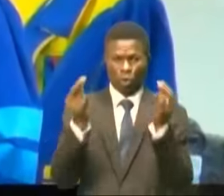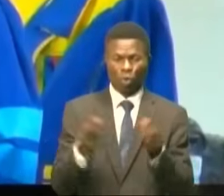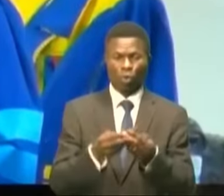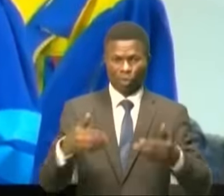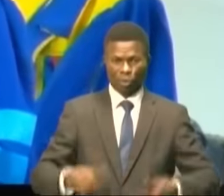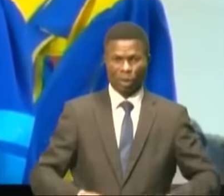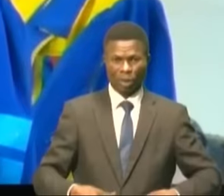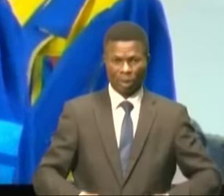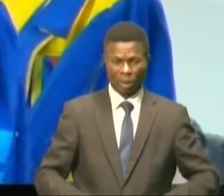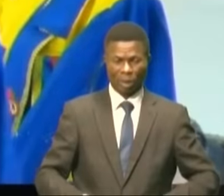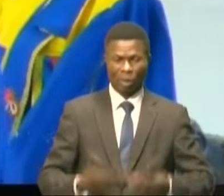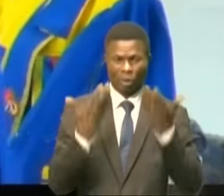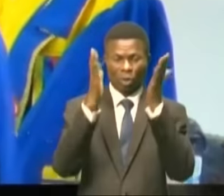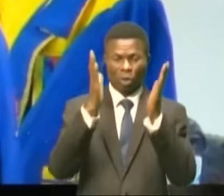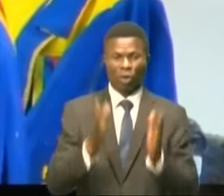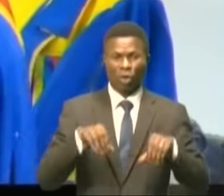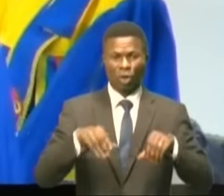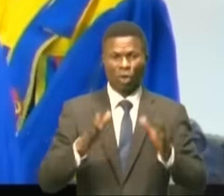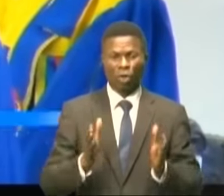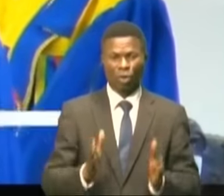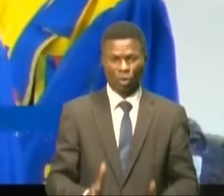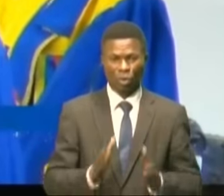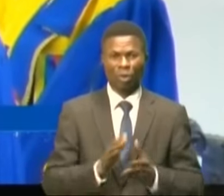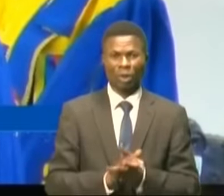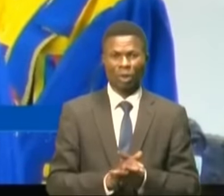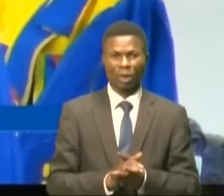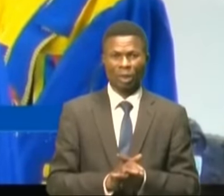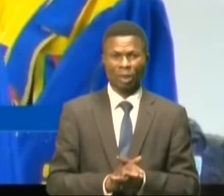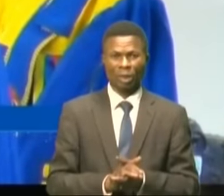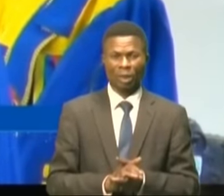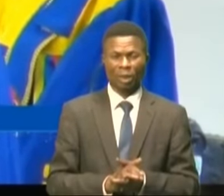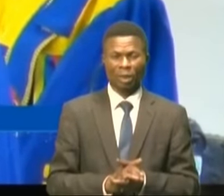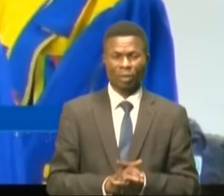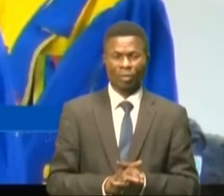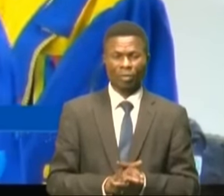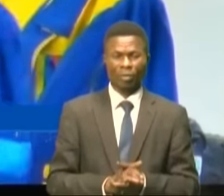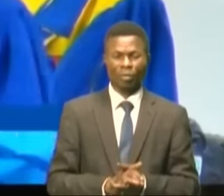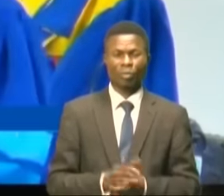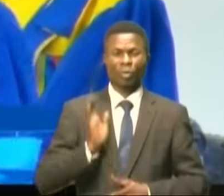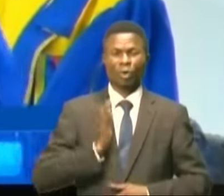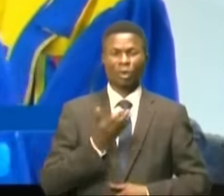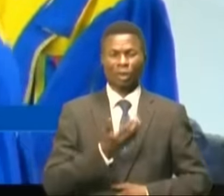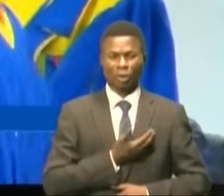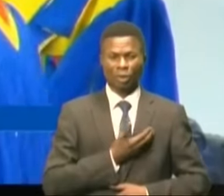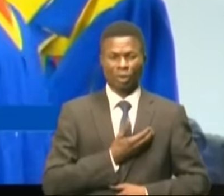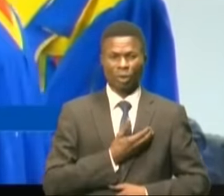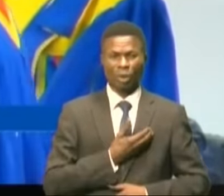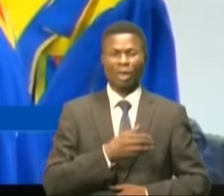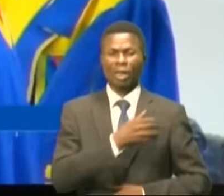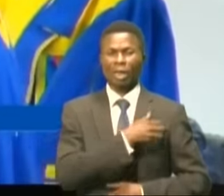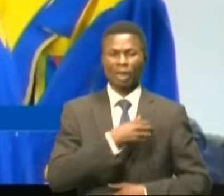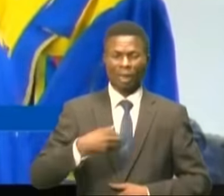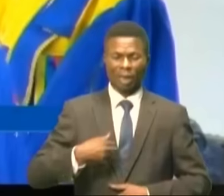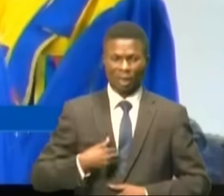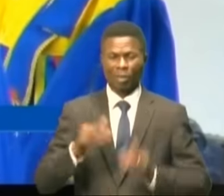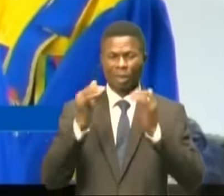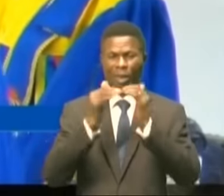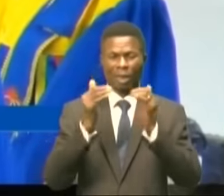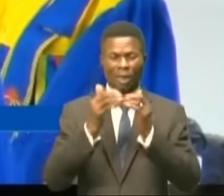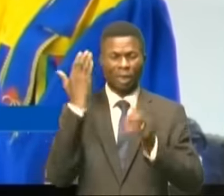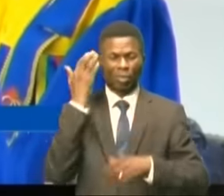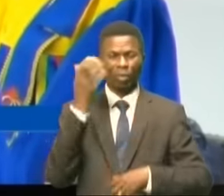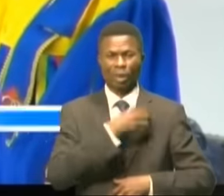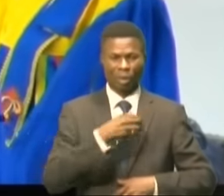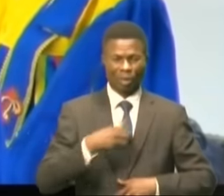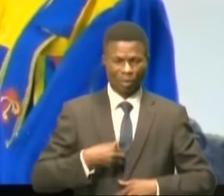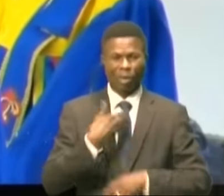jeunesse étudiantine congolaise. Lorsque vous tritierez la gente masculine, qu'est-ce que nous ne